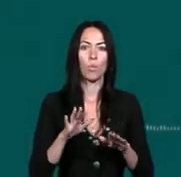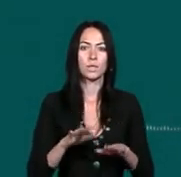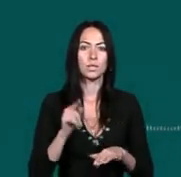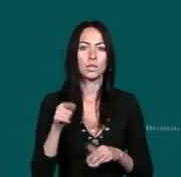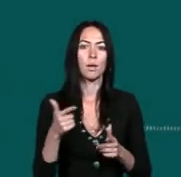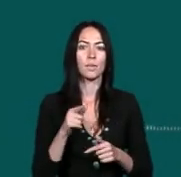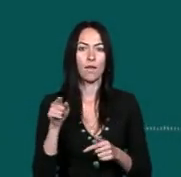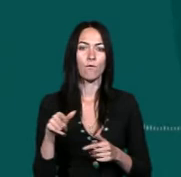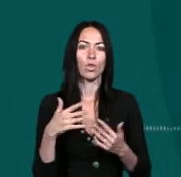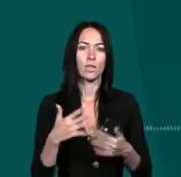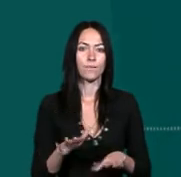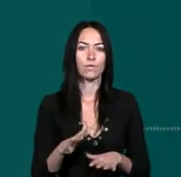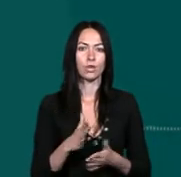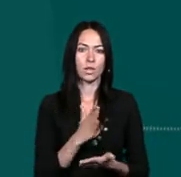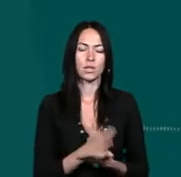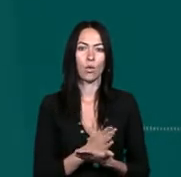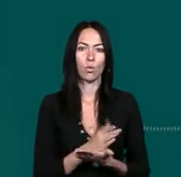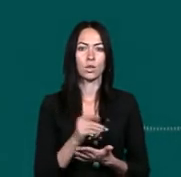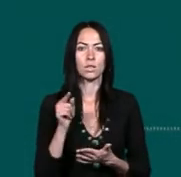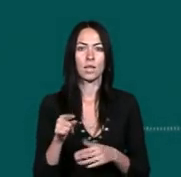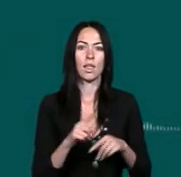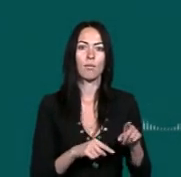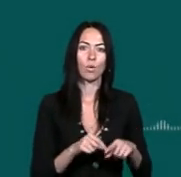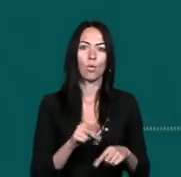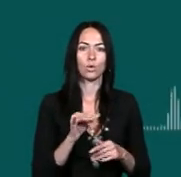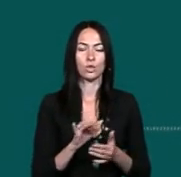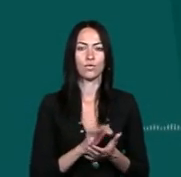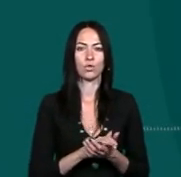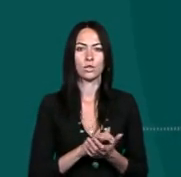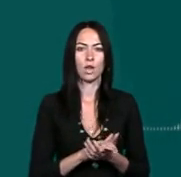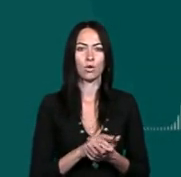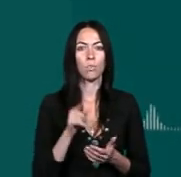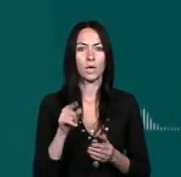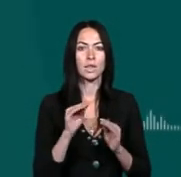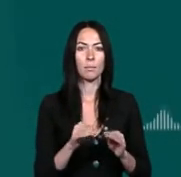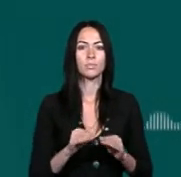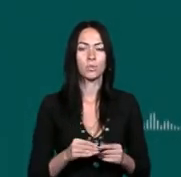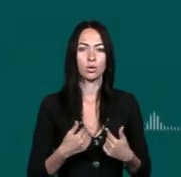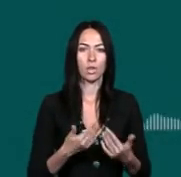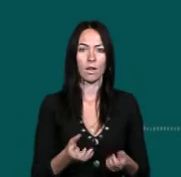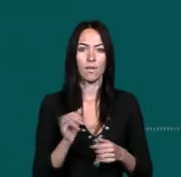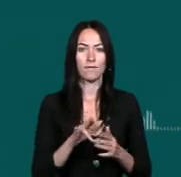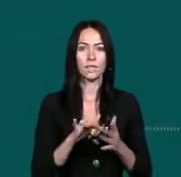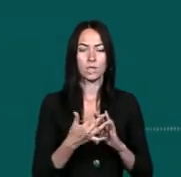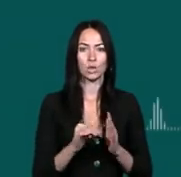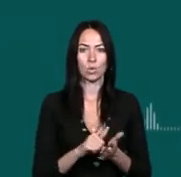вони вже знаходяться, там, в родичів чи знайомих. Самий список я отримав від сільської